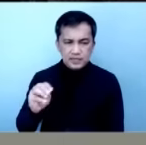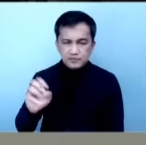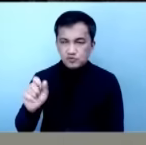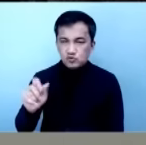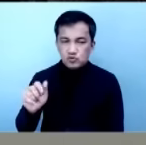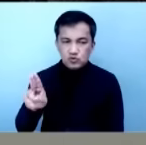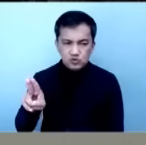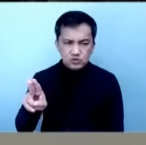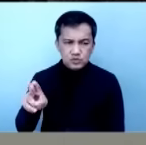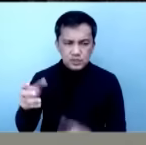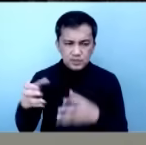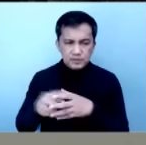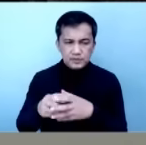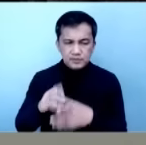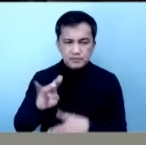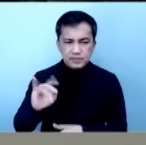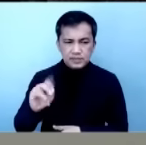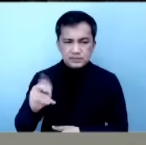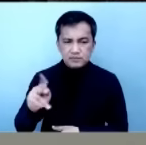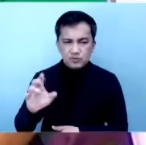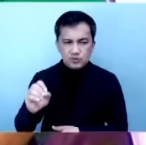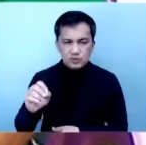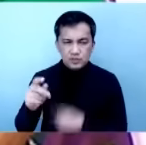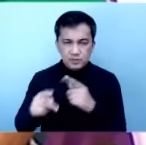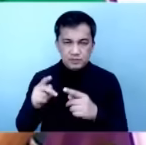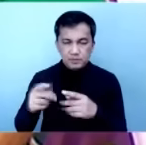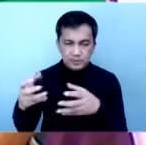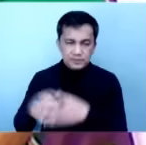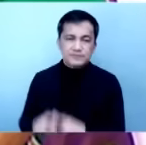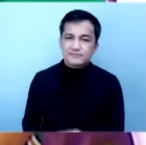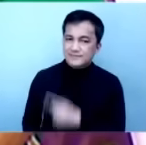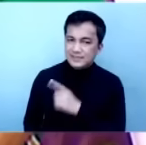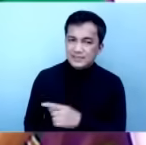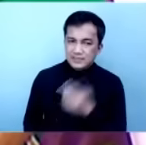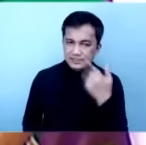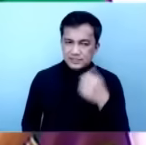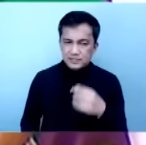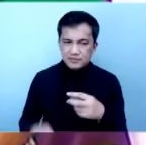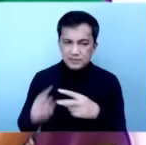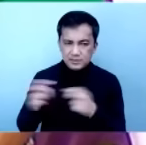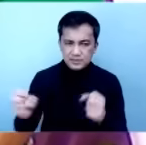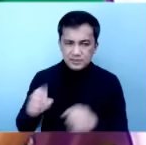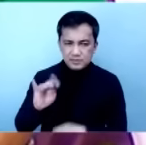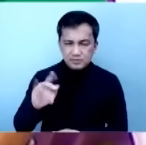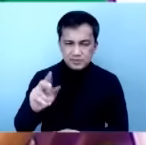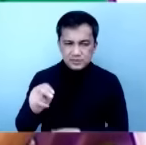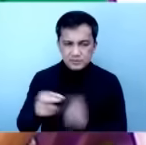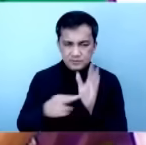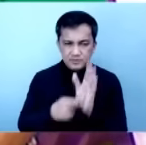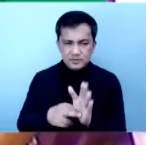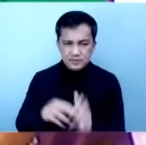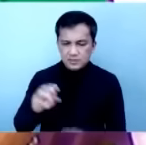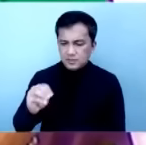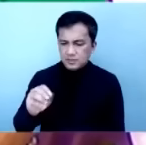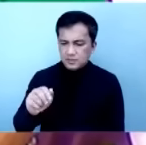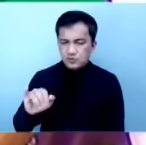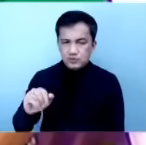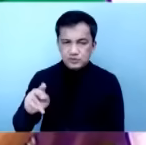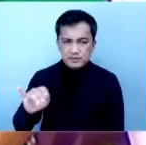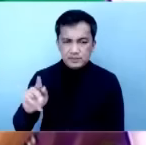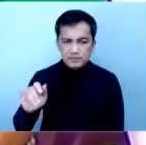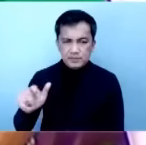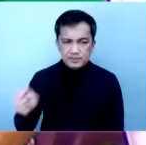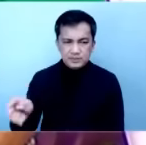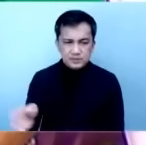partido ng Basilan na Bangsamoro people party kaya ang dating magkalaban na sina Basilan representative mujiv hataman at suu Governor